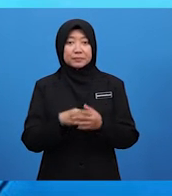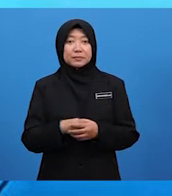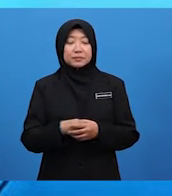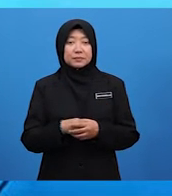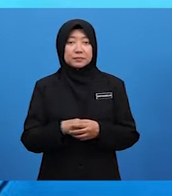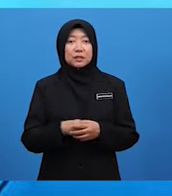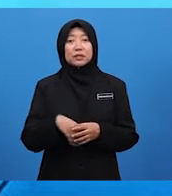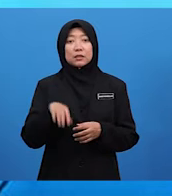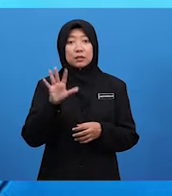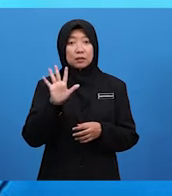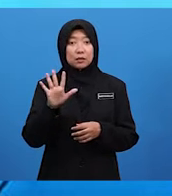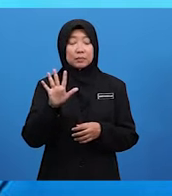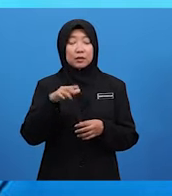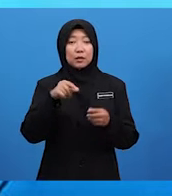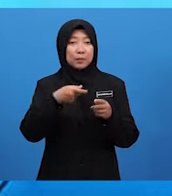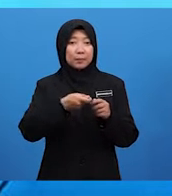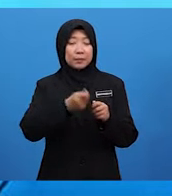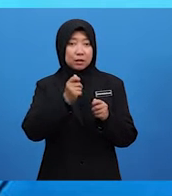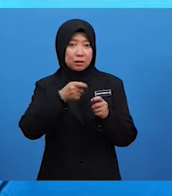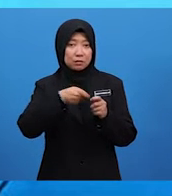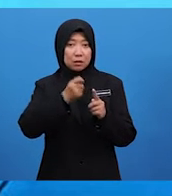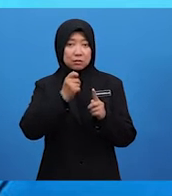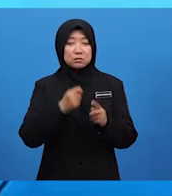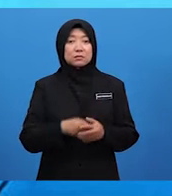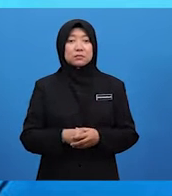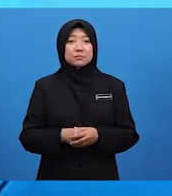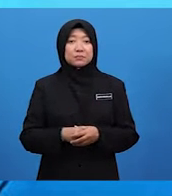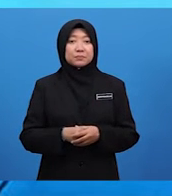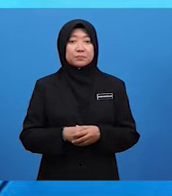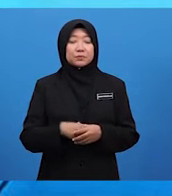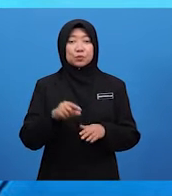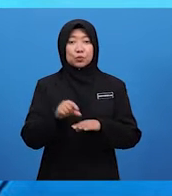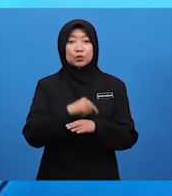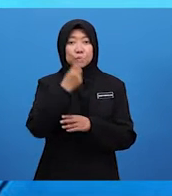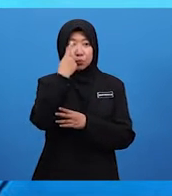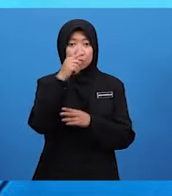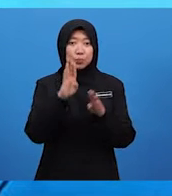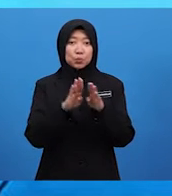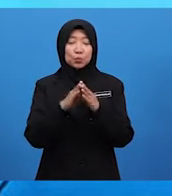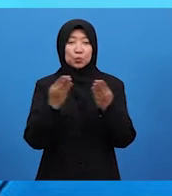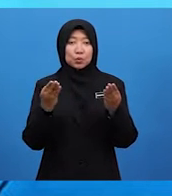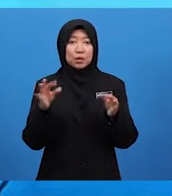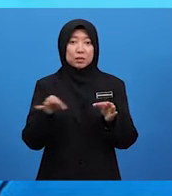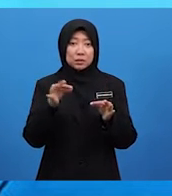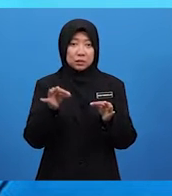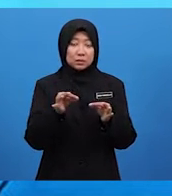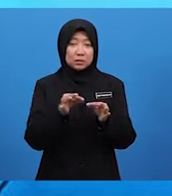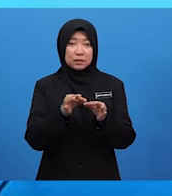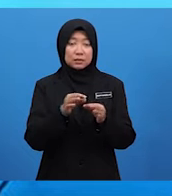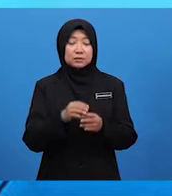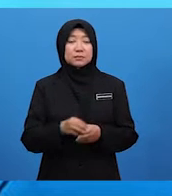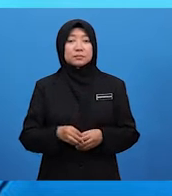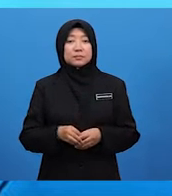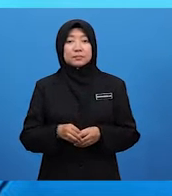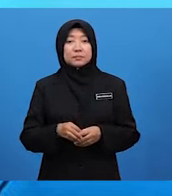Kelima, penetas. Alat ini digunakan untuk membuka jahitan sekiranya perlu.